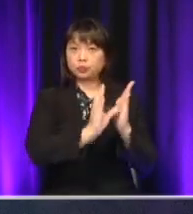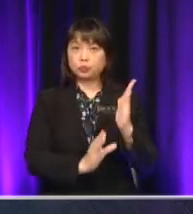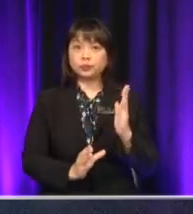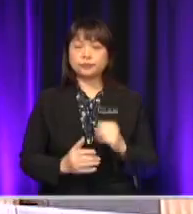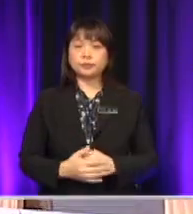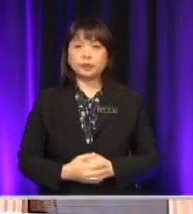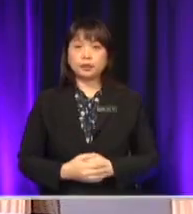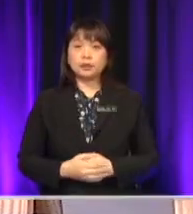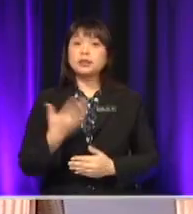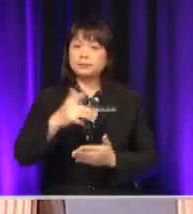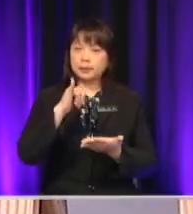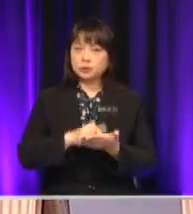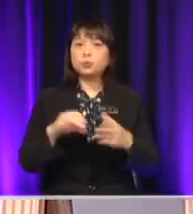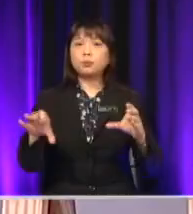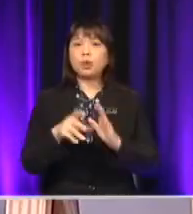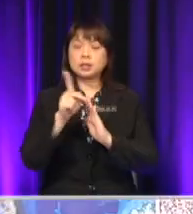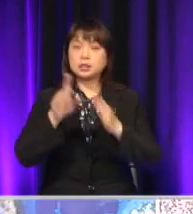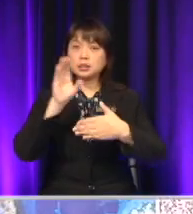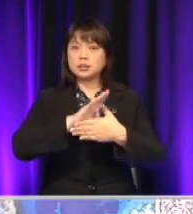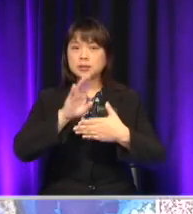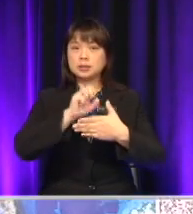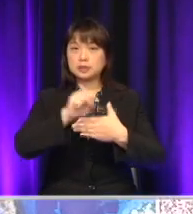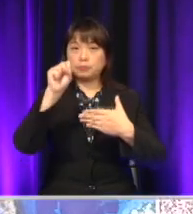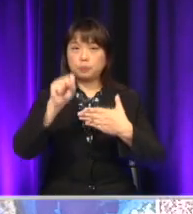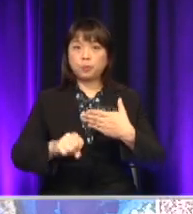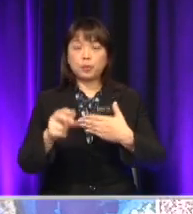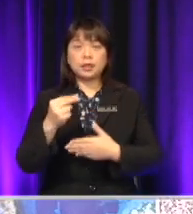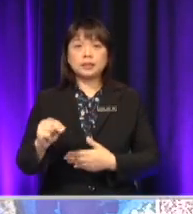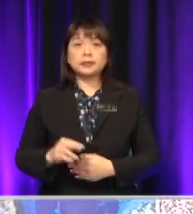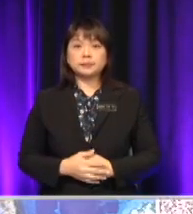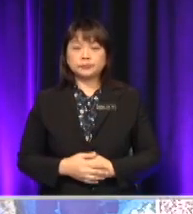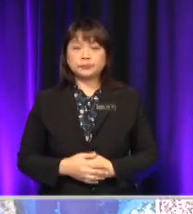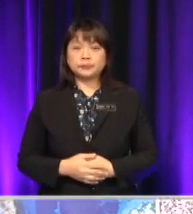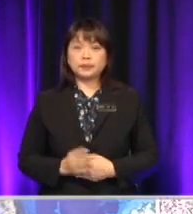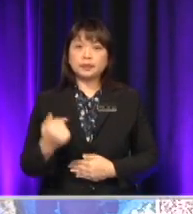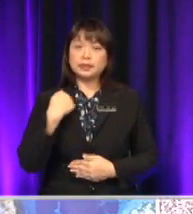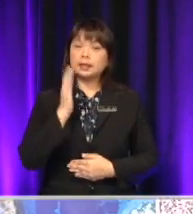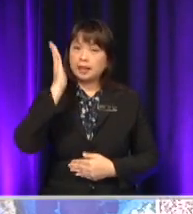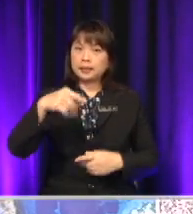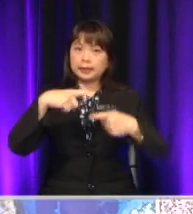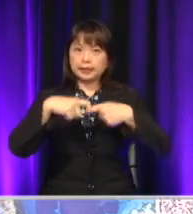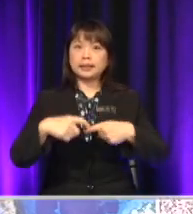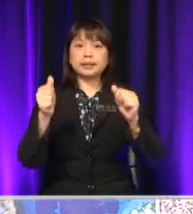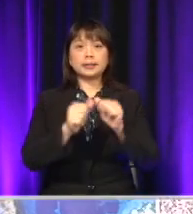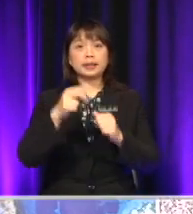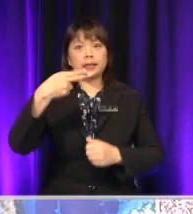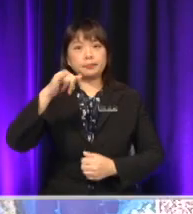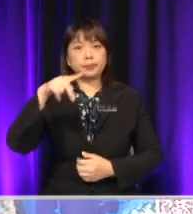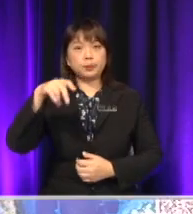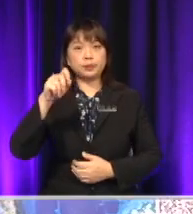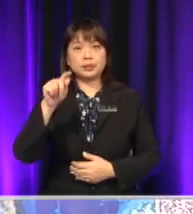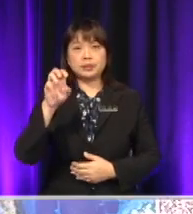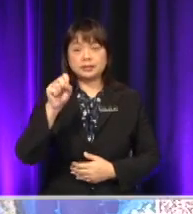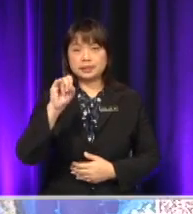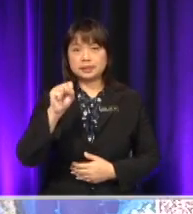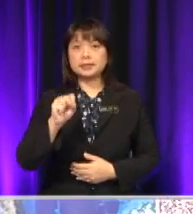membuat kesimpulan. Membuat kesimpulan ini kita kena kaitkan dengan kita punya hipotesis tadi, Hanif. Okey, jangan risau. Kejap lagi cikgu